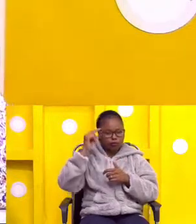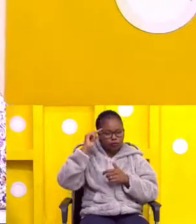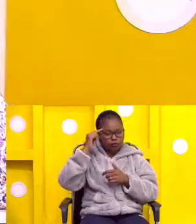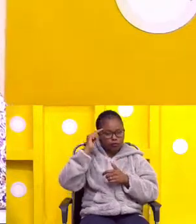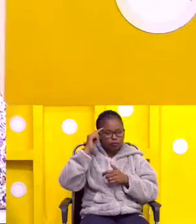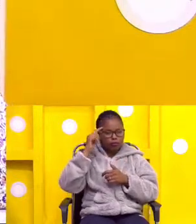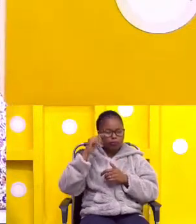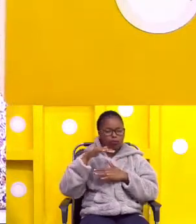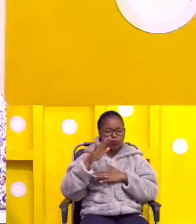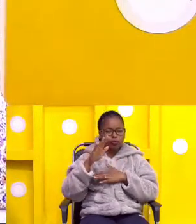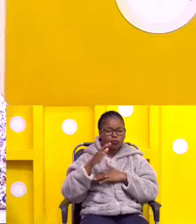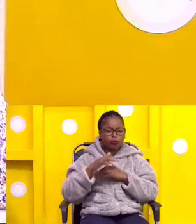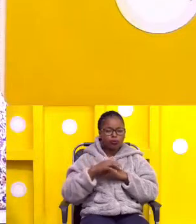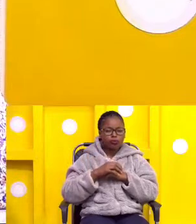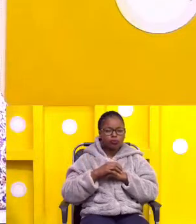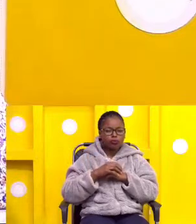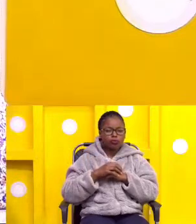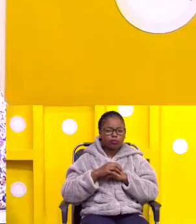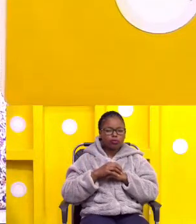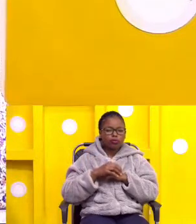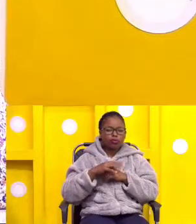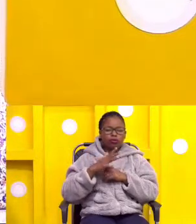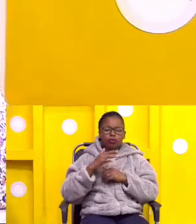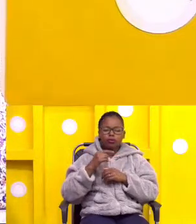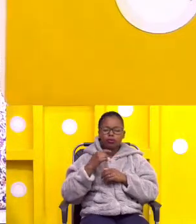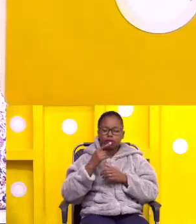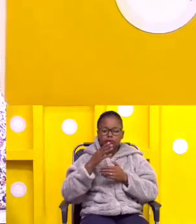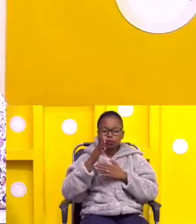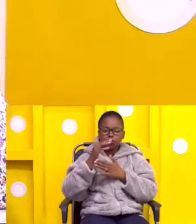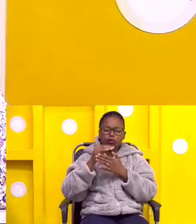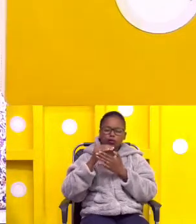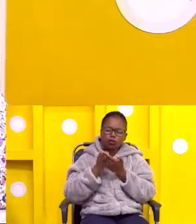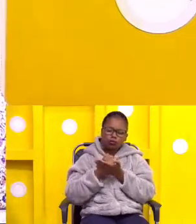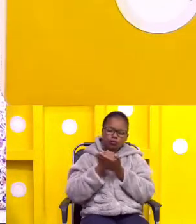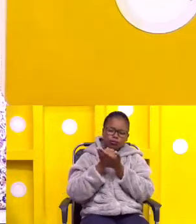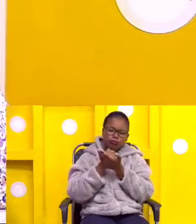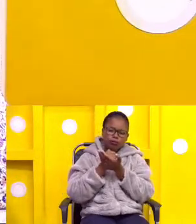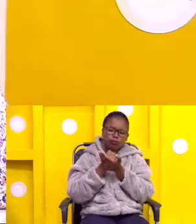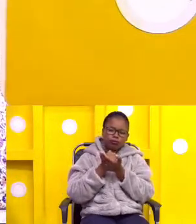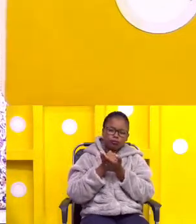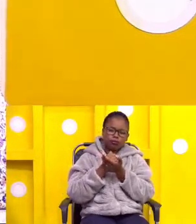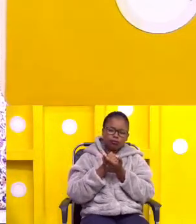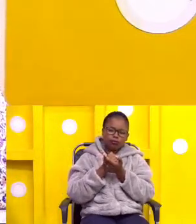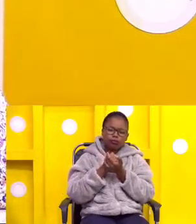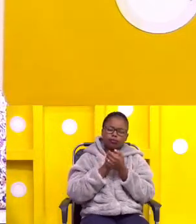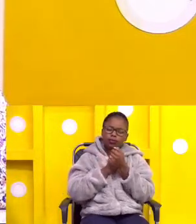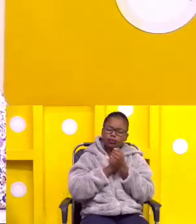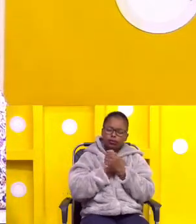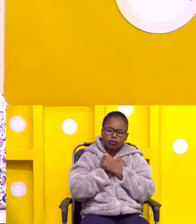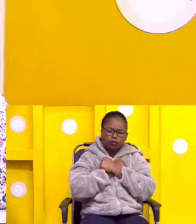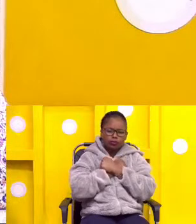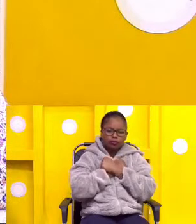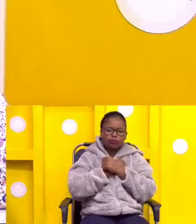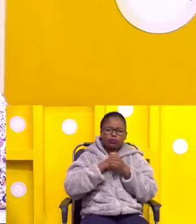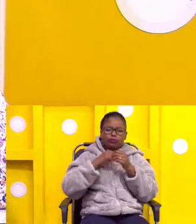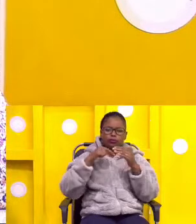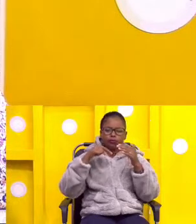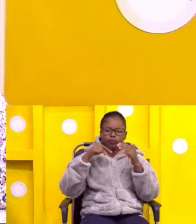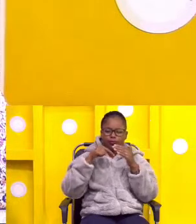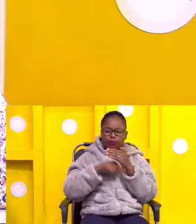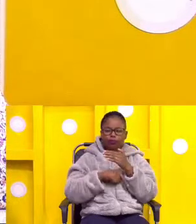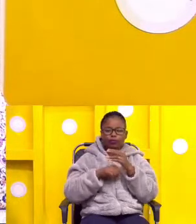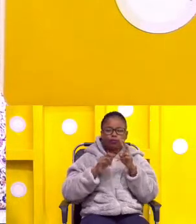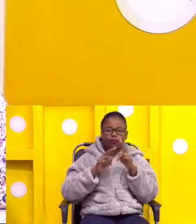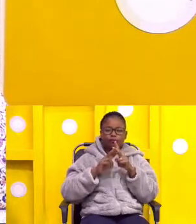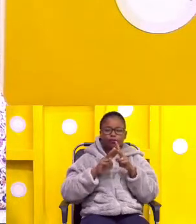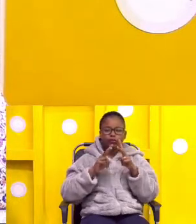maũndũ maingĩ mũno. Tera Ngai ndeithia. Tondũ aradarĩire wendo ũrĩa endete mwana ũcio, na warora ũkona nĩ ma mũthuri ũcio nĩ endete mũirĩtu ũcio